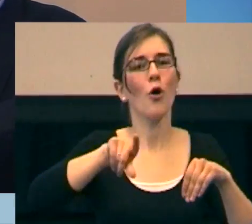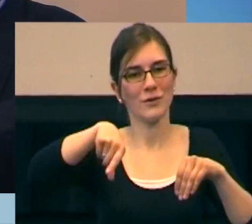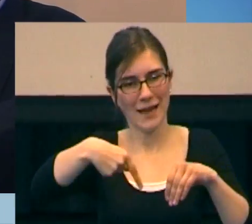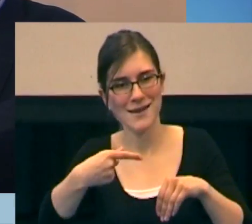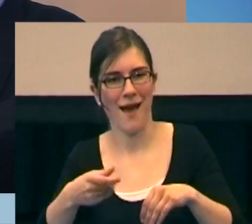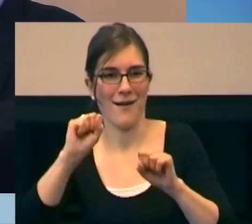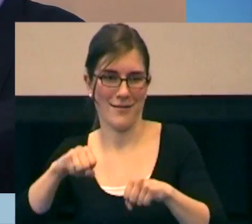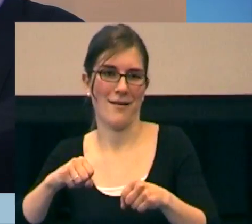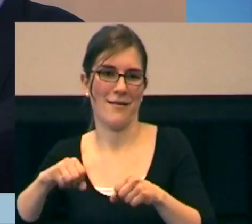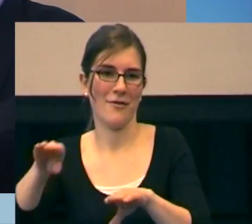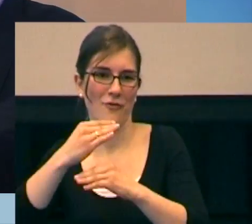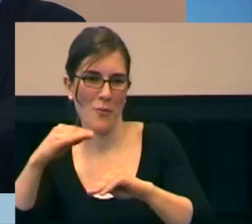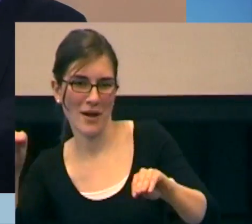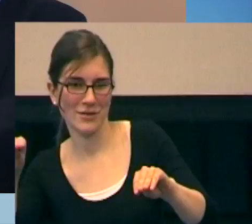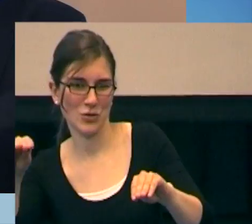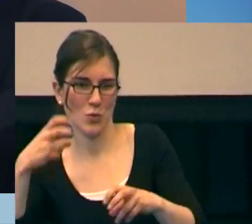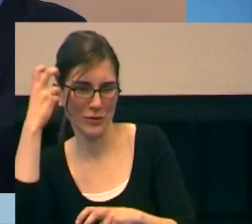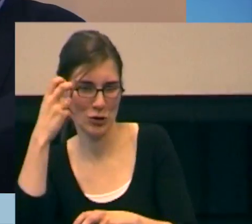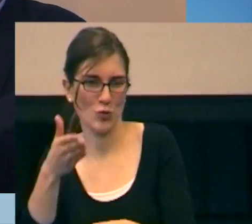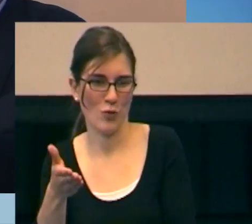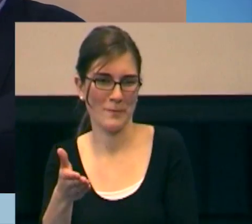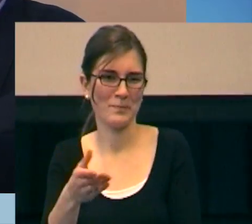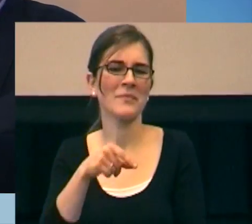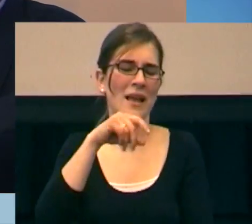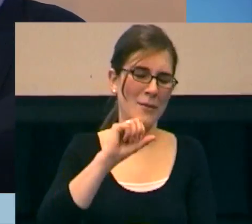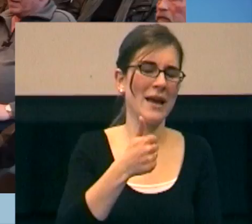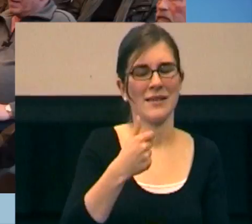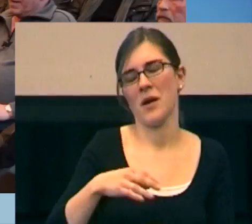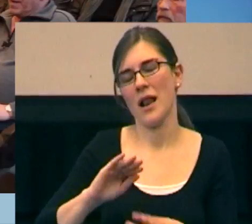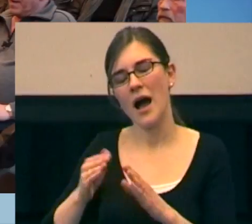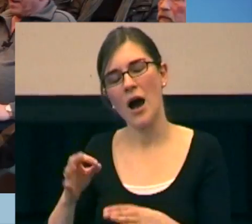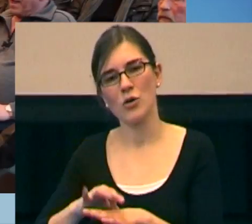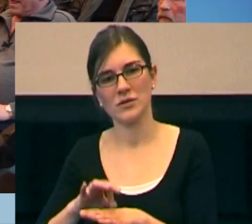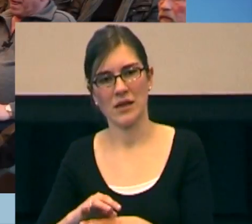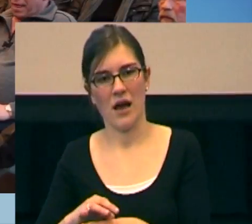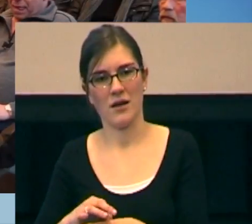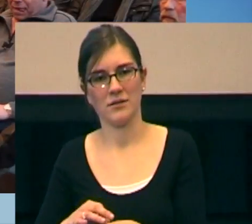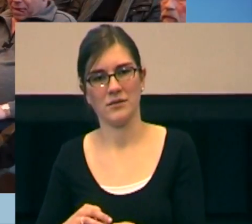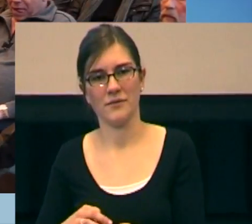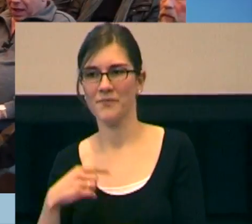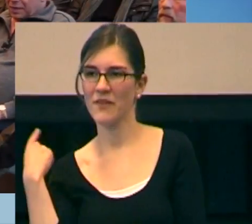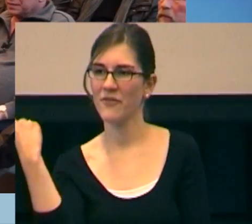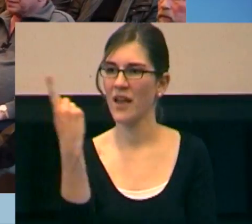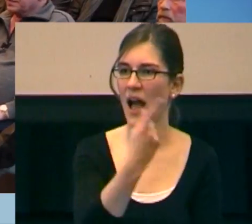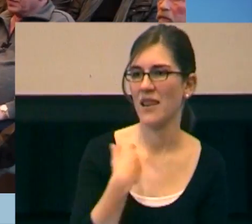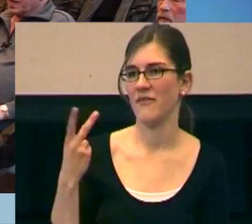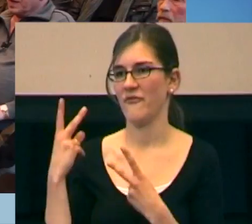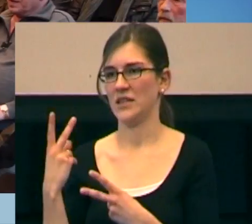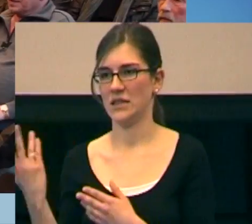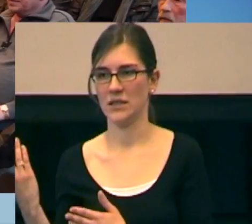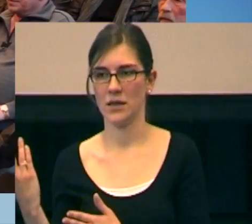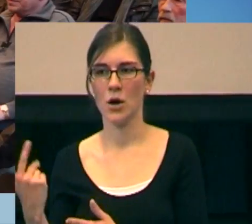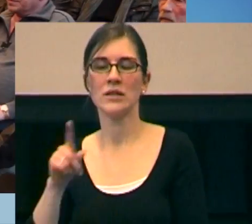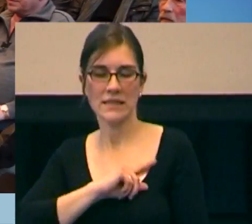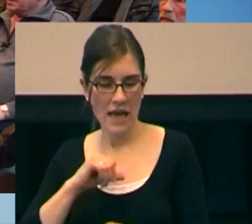weitere Information begleiten und dazu sind die Hausärzte eminent wichtig und dazu sind wir wichtig wir alle sind dazu wichtig und